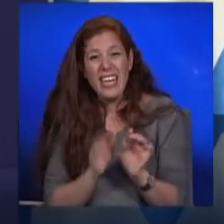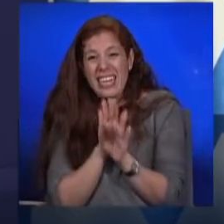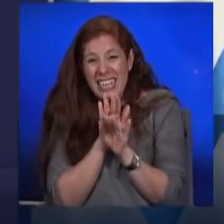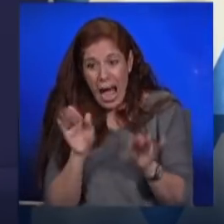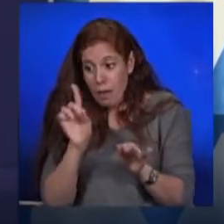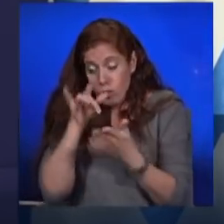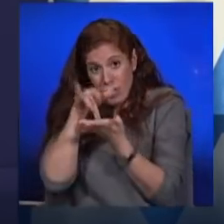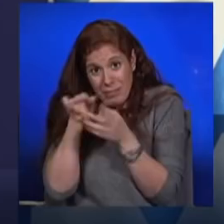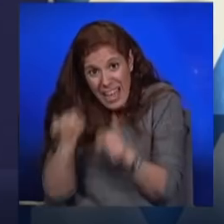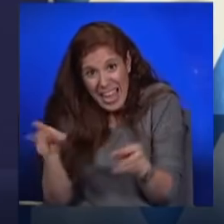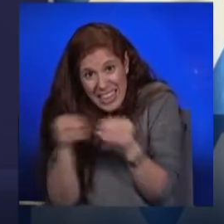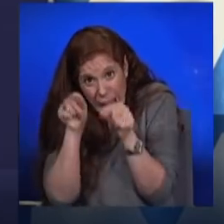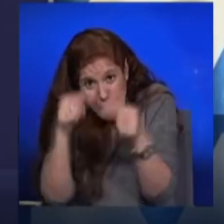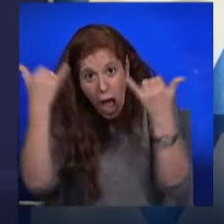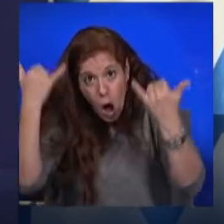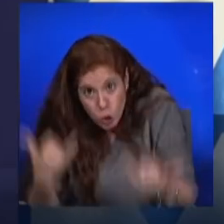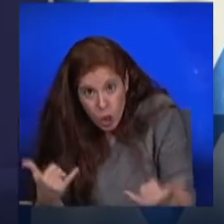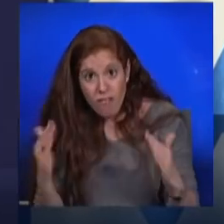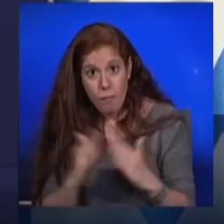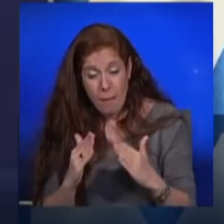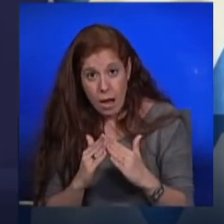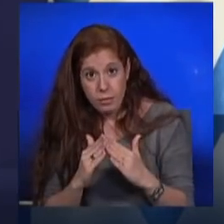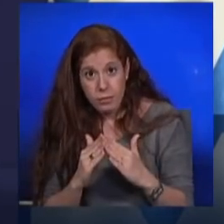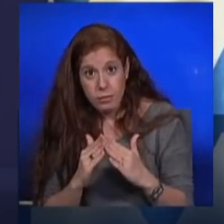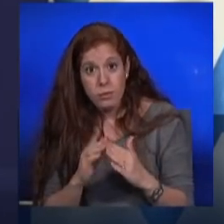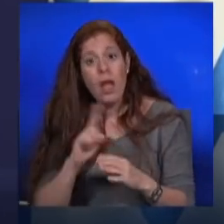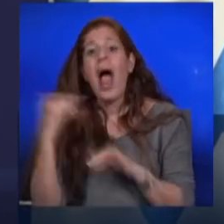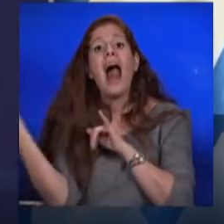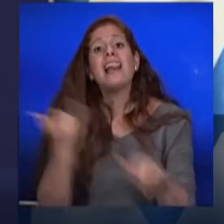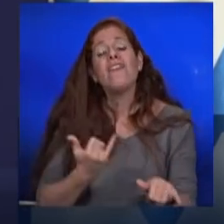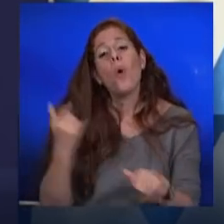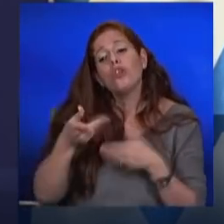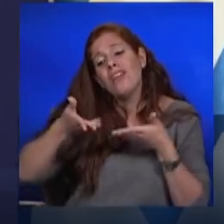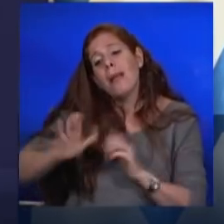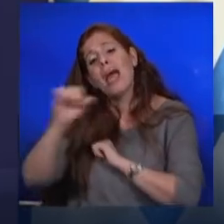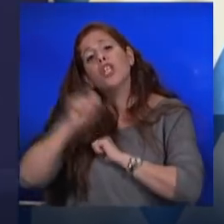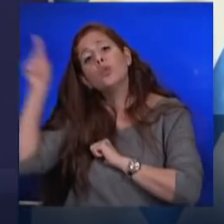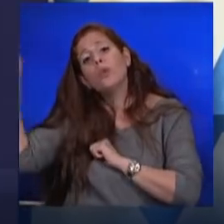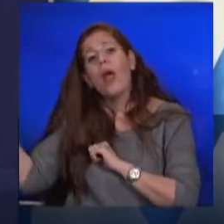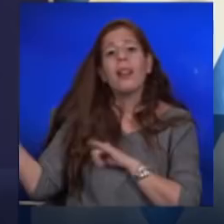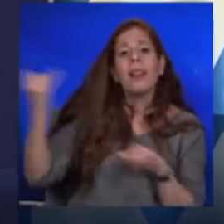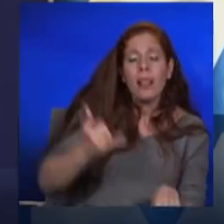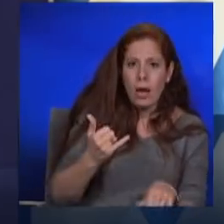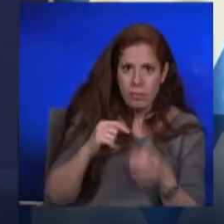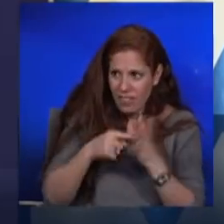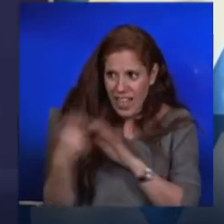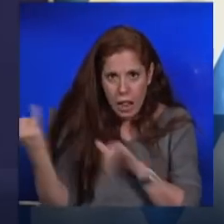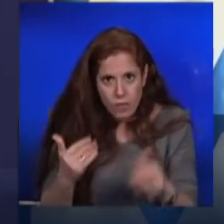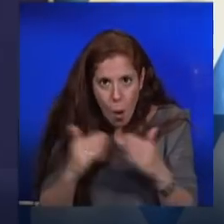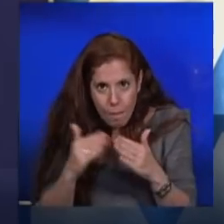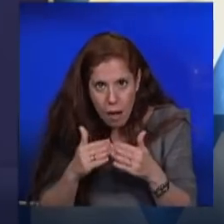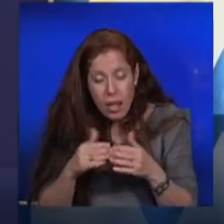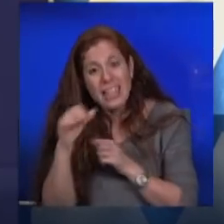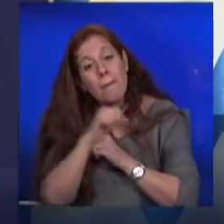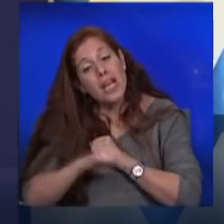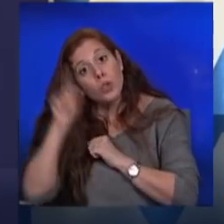איתכם עכשיו בבית. אל תביאו את הבן הסטודנט, אני מתכוון אל תביאו הביתה, את הבן הסטודנט שנמצא